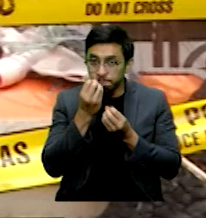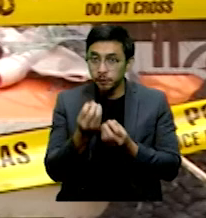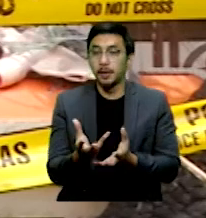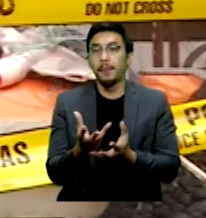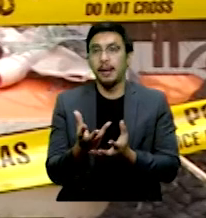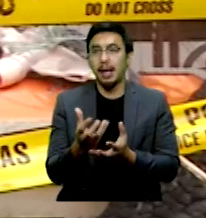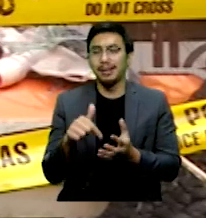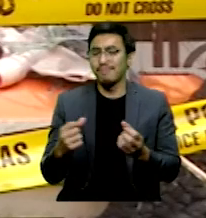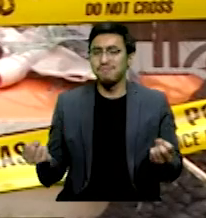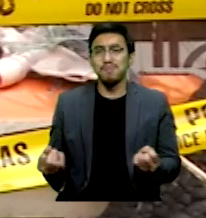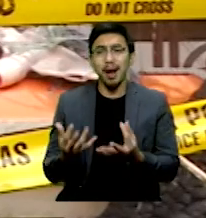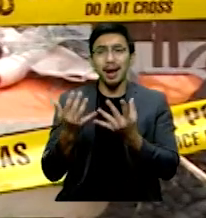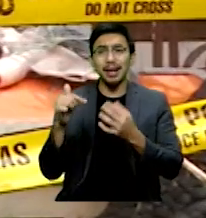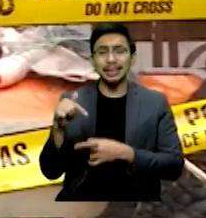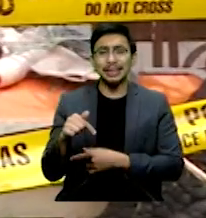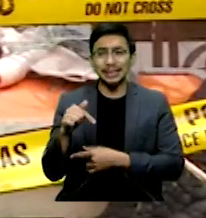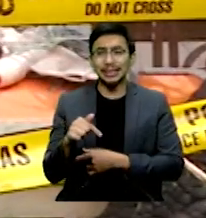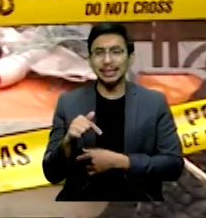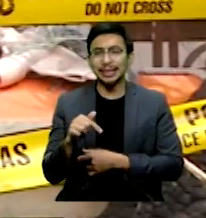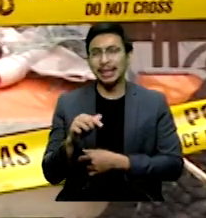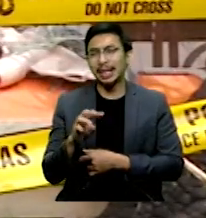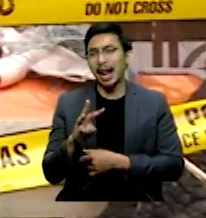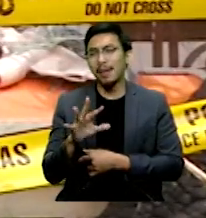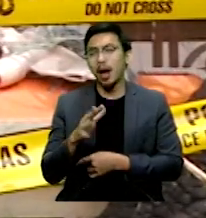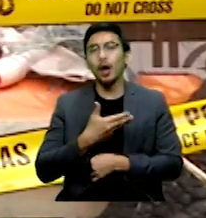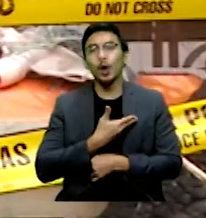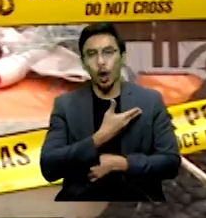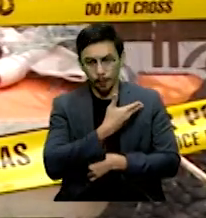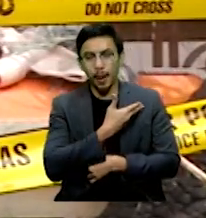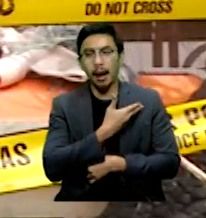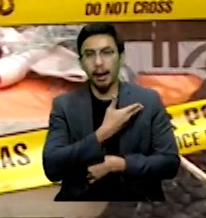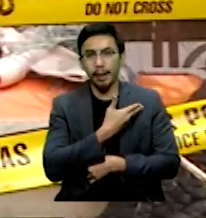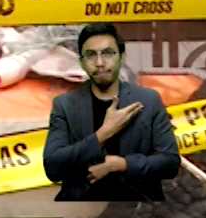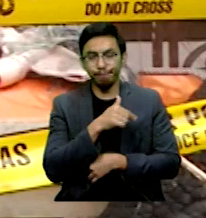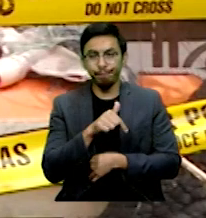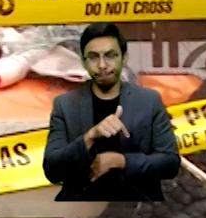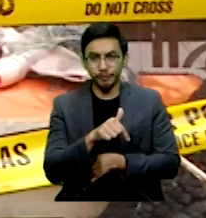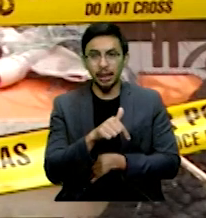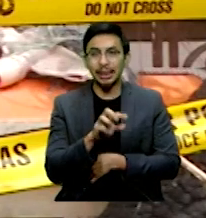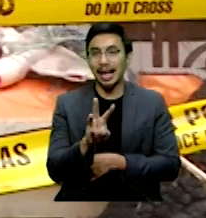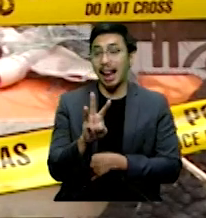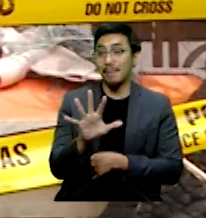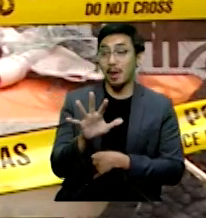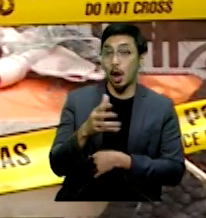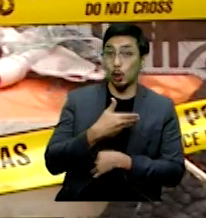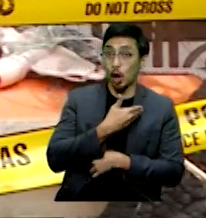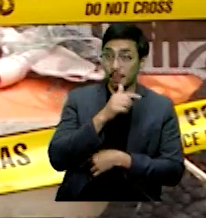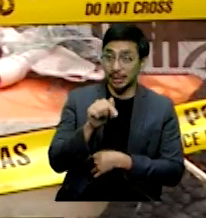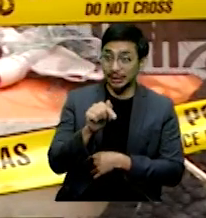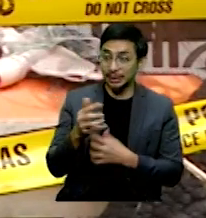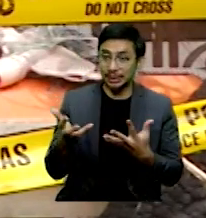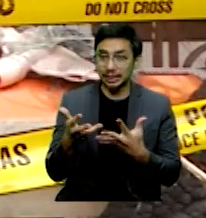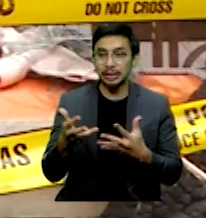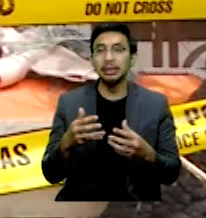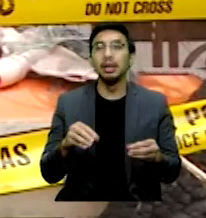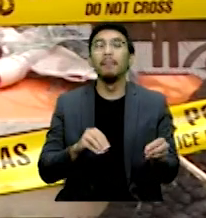sekitar 35 korban yang terdampak, di mana dari 35 korban terdampak tersebut saat ini sedang mengungsi di pengungsian